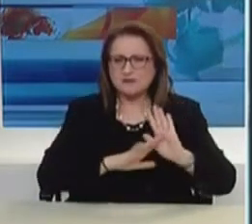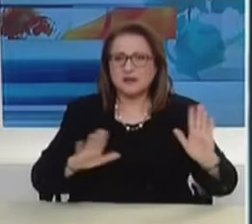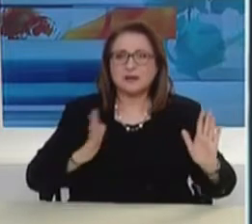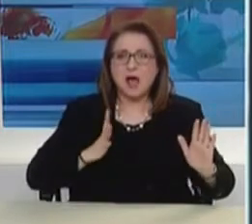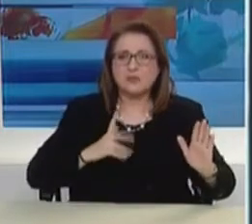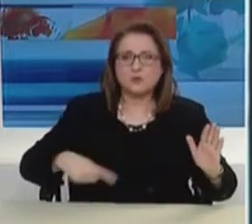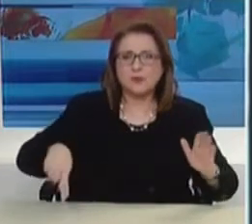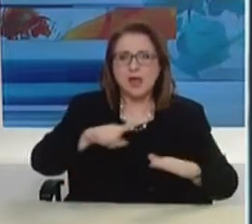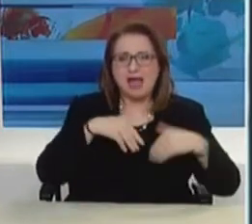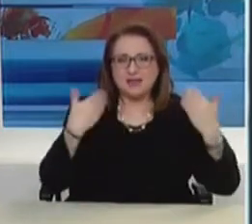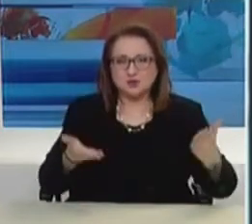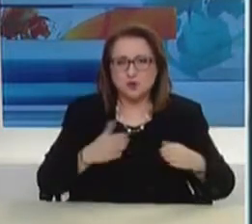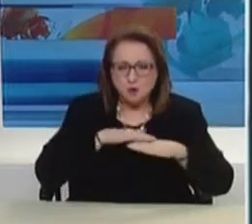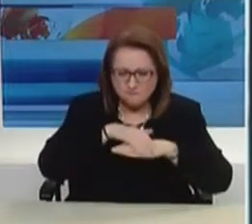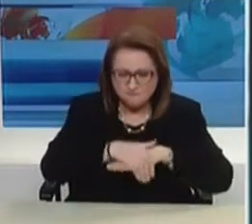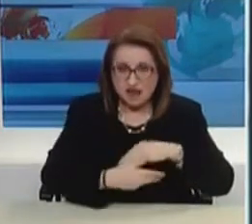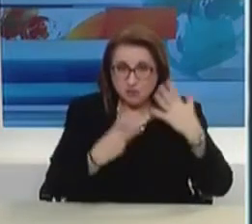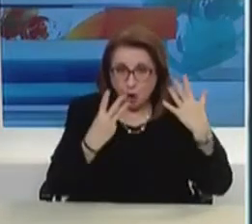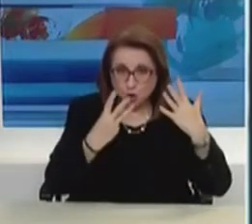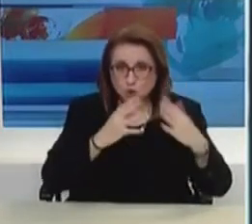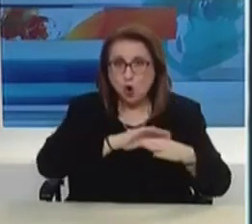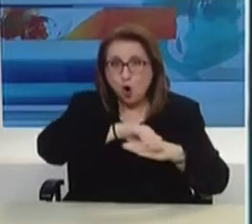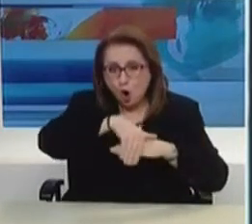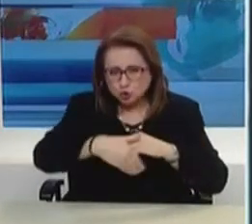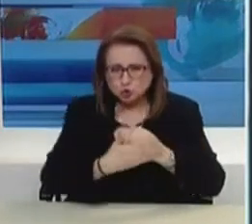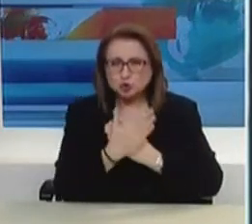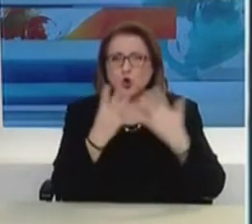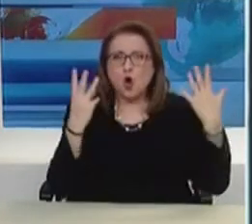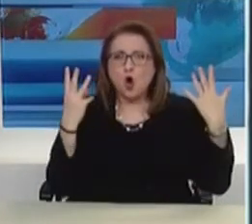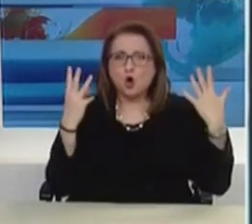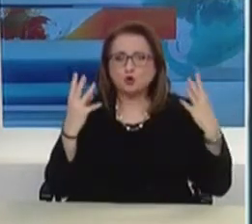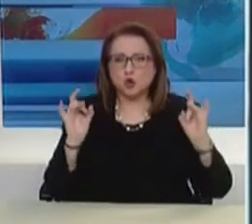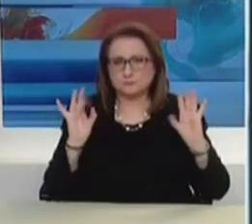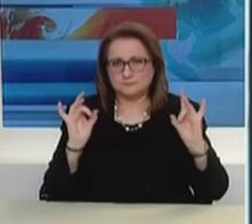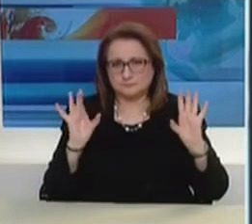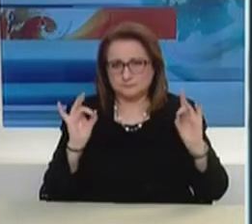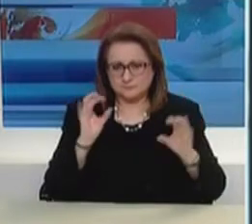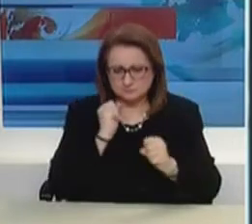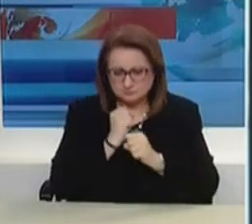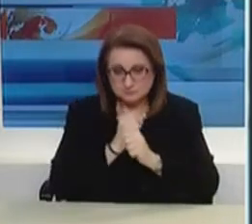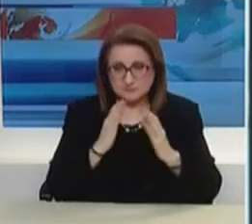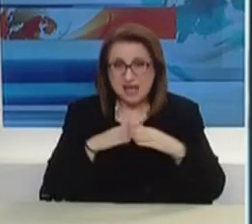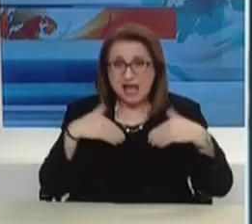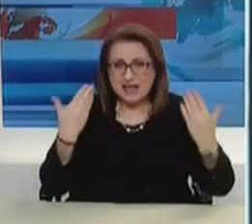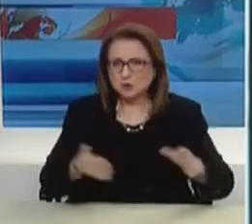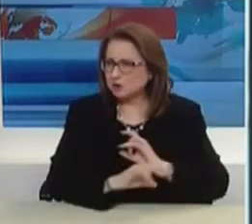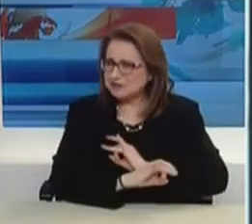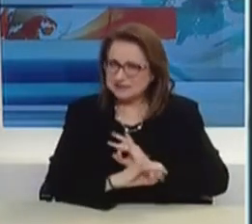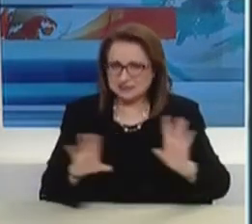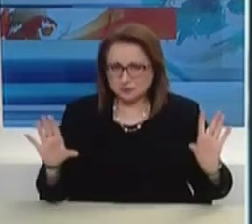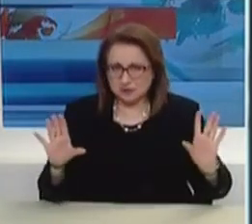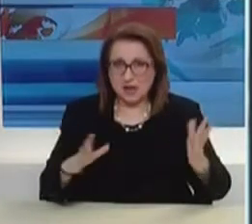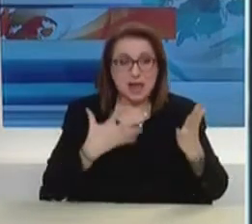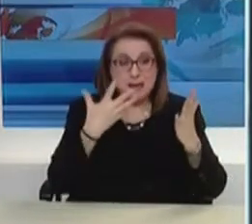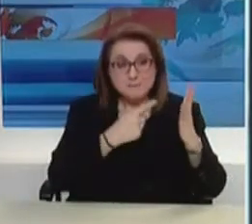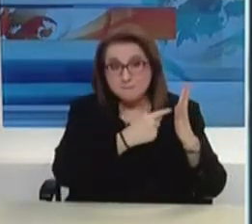πολιτών από τις 8 το βράδυ μέχρι τις 8 το επόμενο πρωί. Επίσης, σε αυτούς τους 5 δήμους